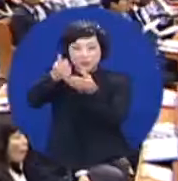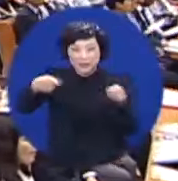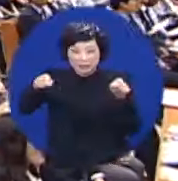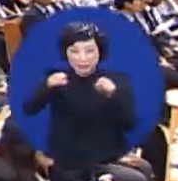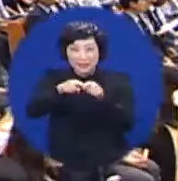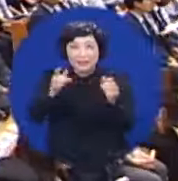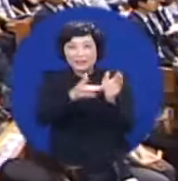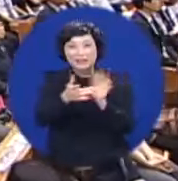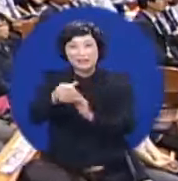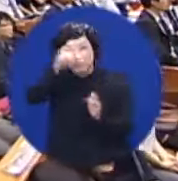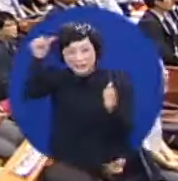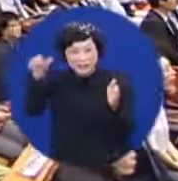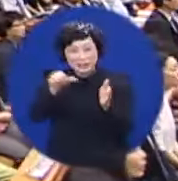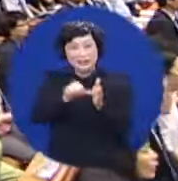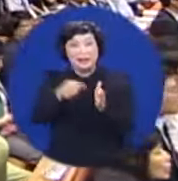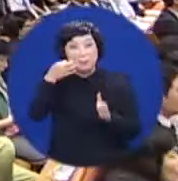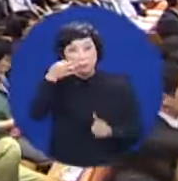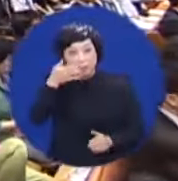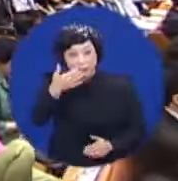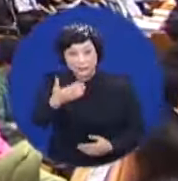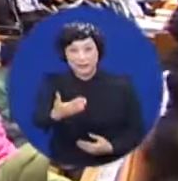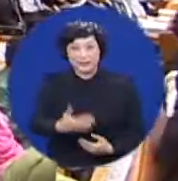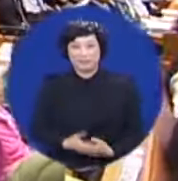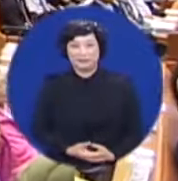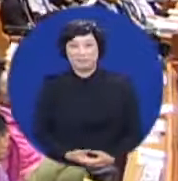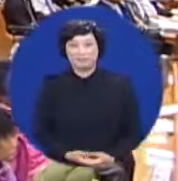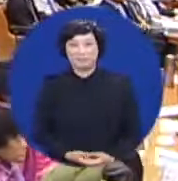예수 생에 나타내자.